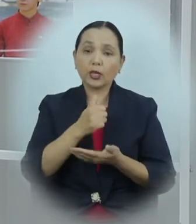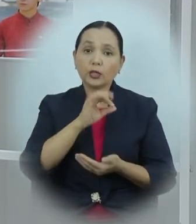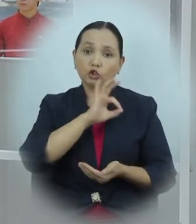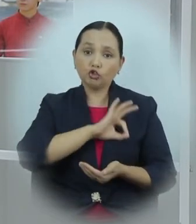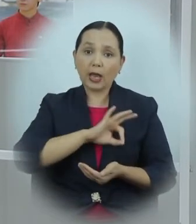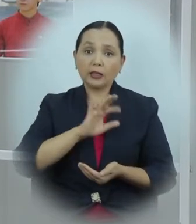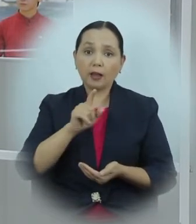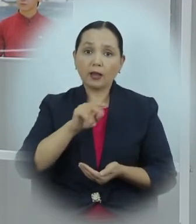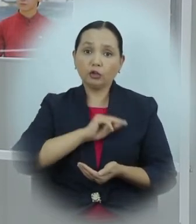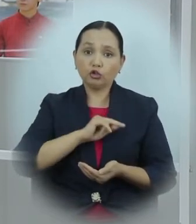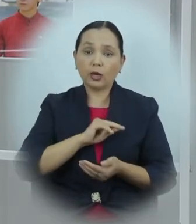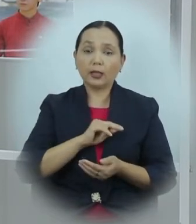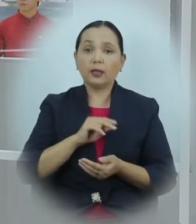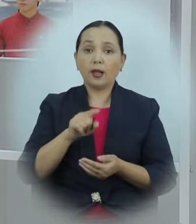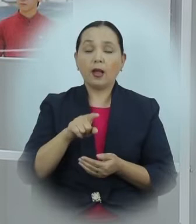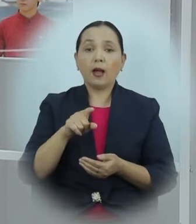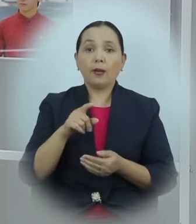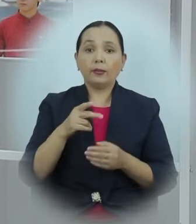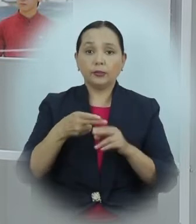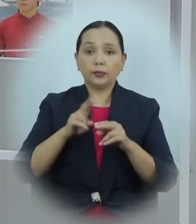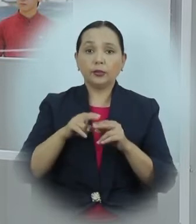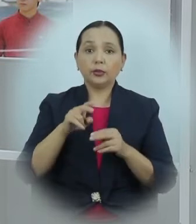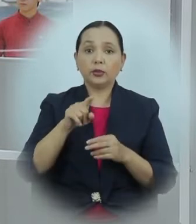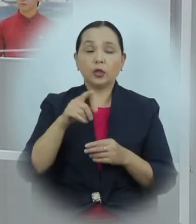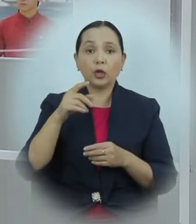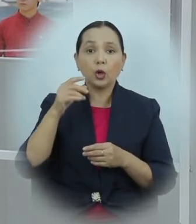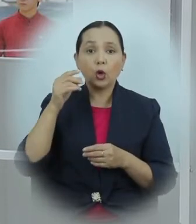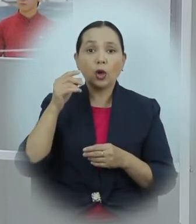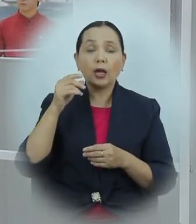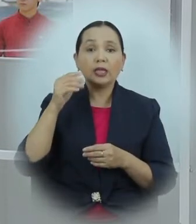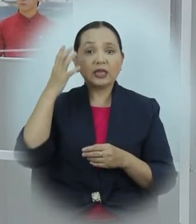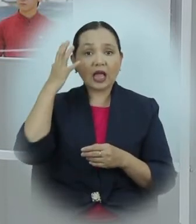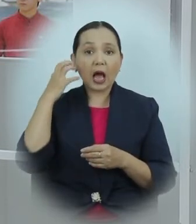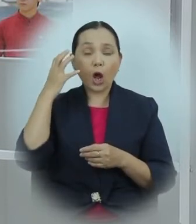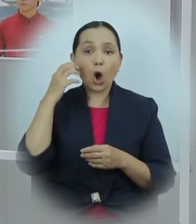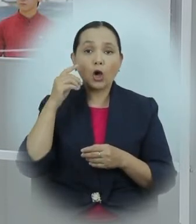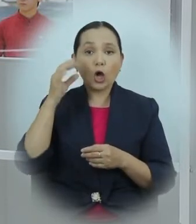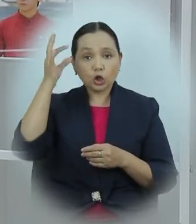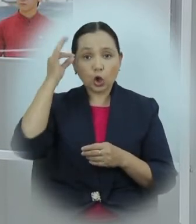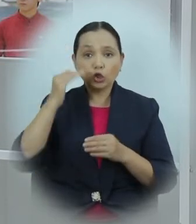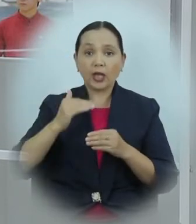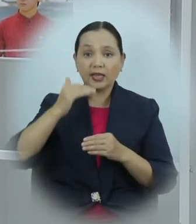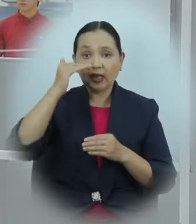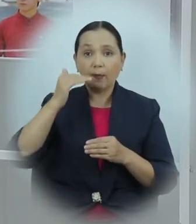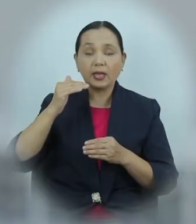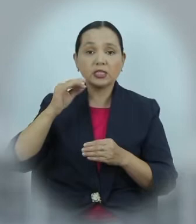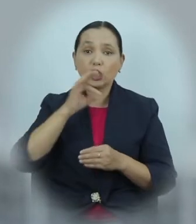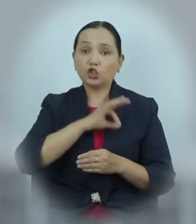taroqlardan ish quroli, asosiy ish qurollardan biri. Bu soch, bu taroq bu sochdan tepasiga umuman